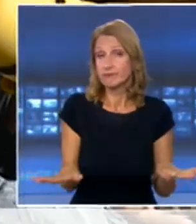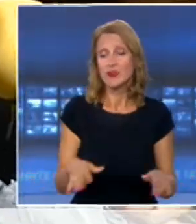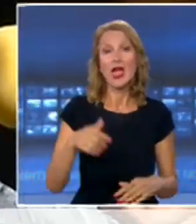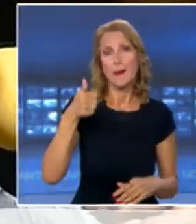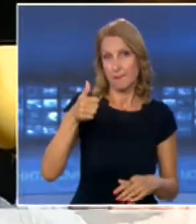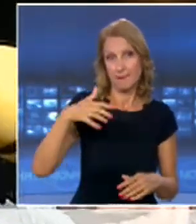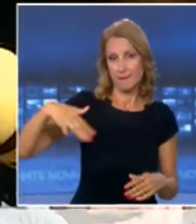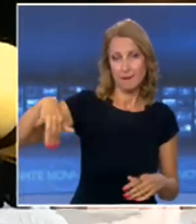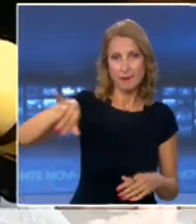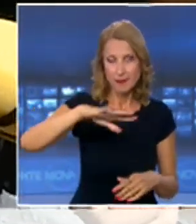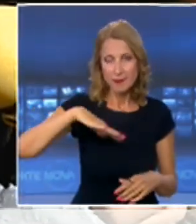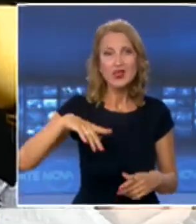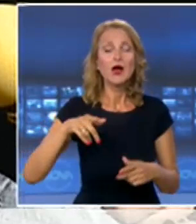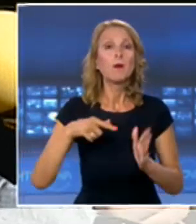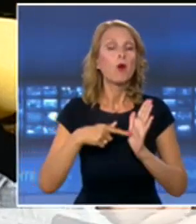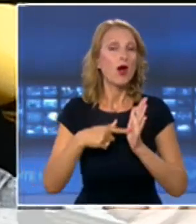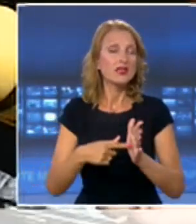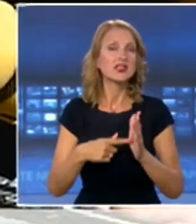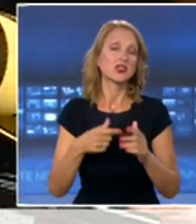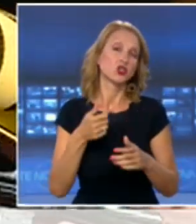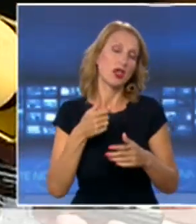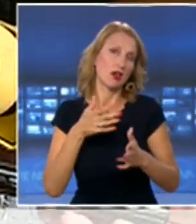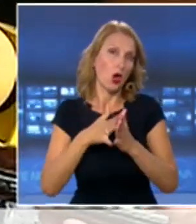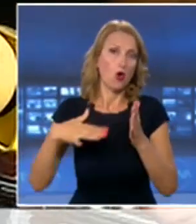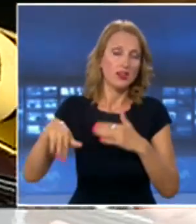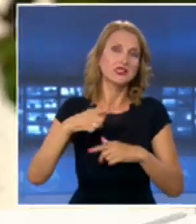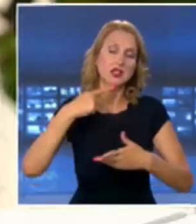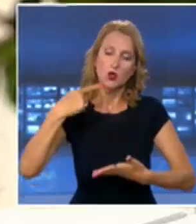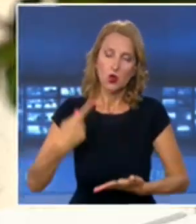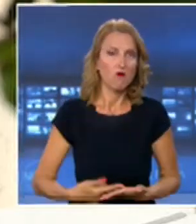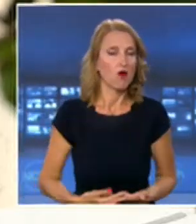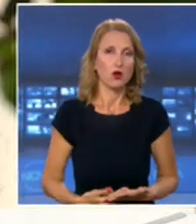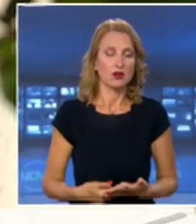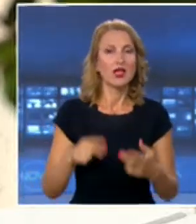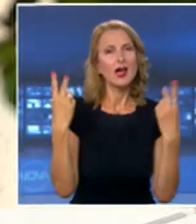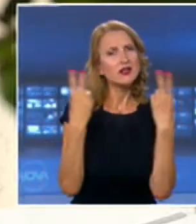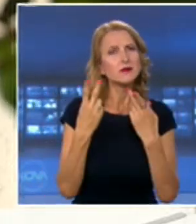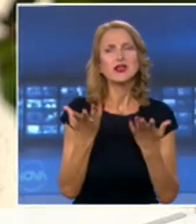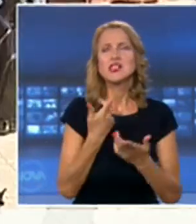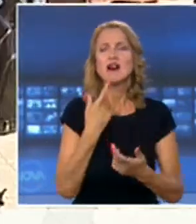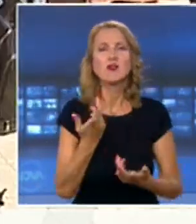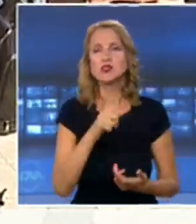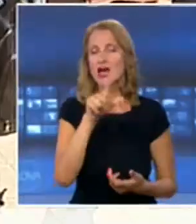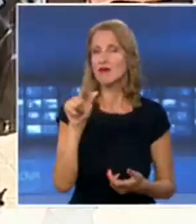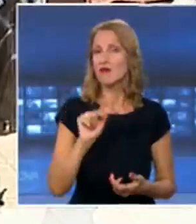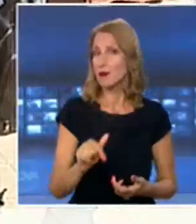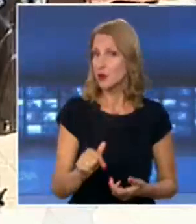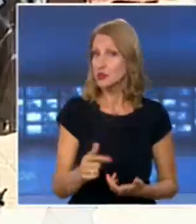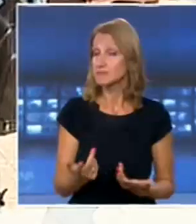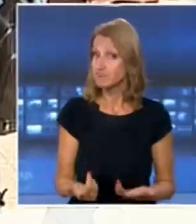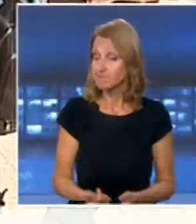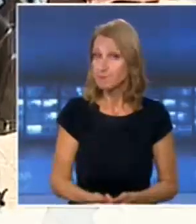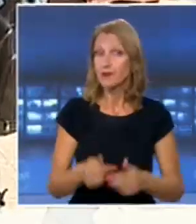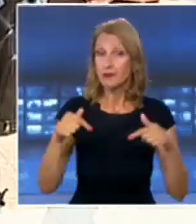път доказаха членовете, че са отговорни, че са хора, които разбират за какво става въпрос и се отнасят сериозно към задълженията си.